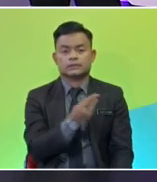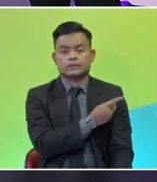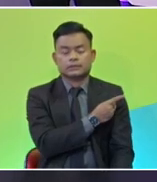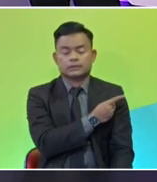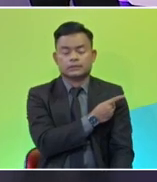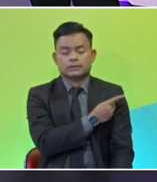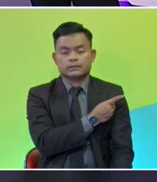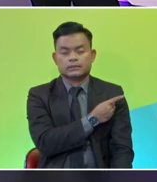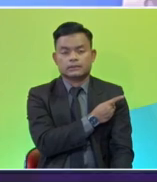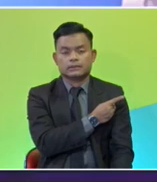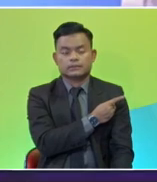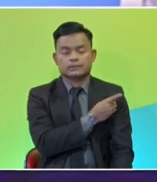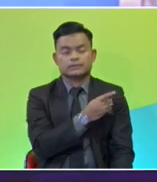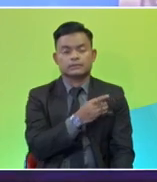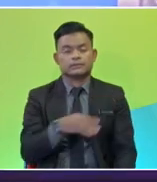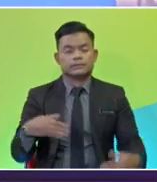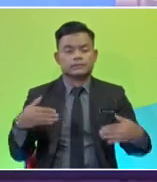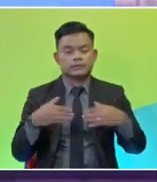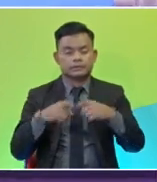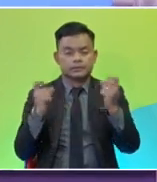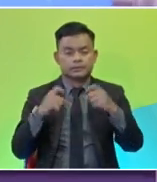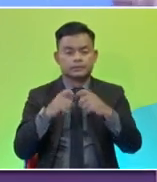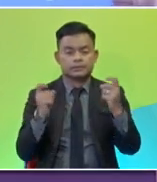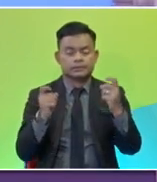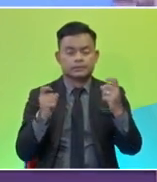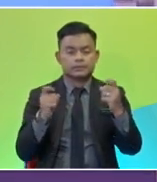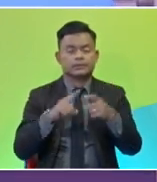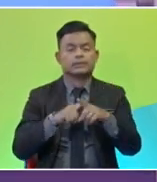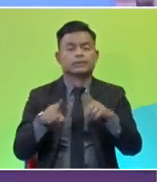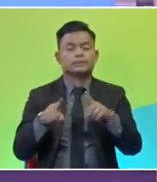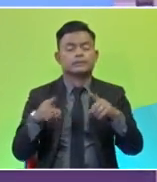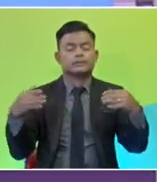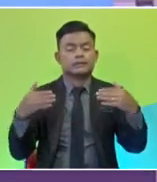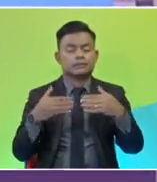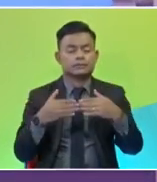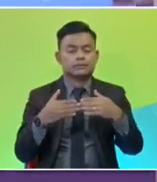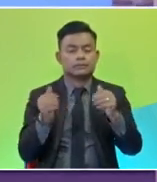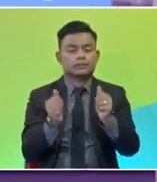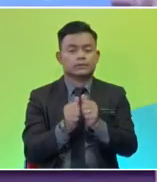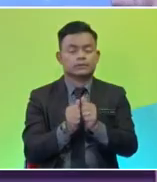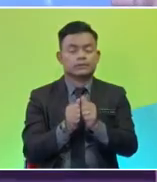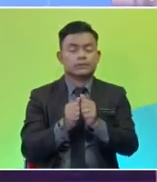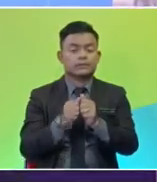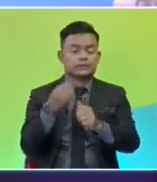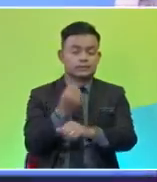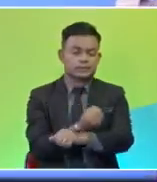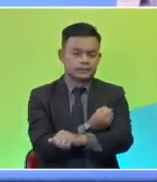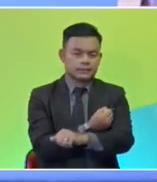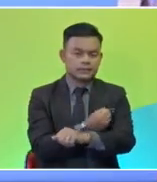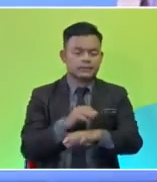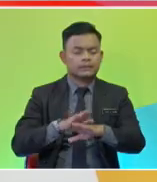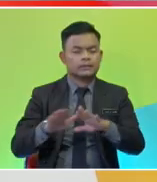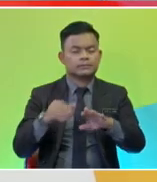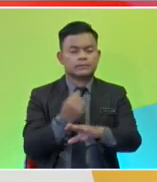terpisah-pisah sebenarnya Tapi disambung dengan sendi macam juga Betul Oke jadi Sendi yang menyebabkan kita bergerak kalau tanpa